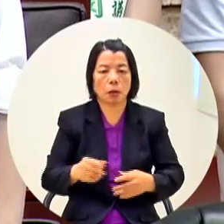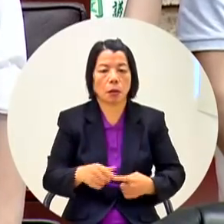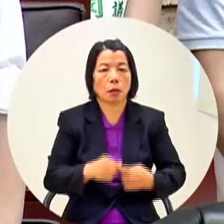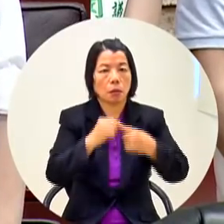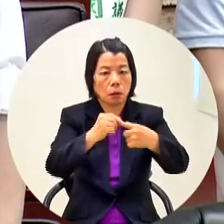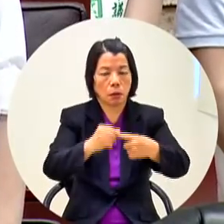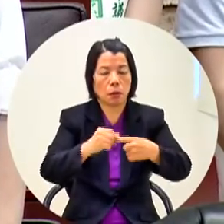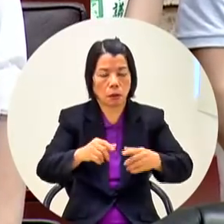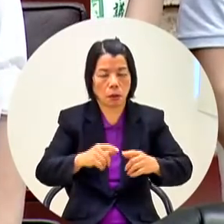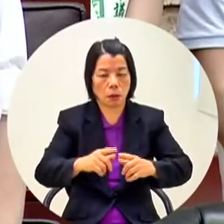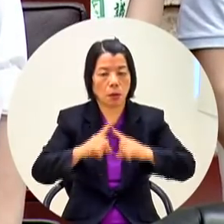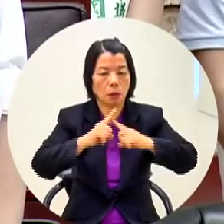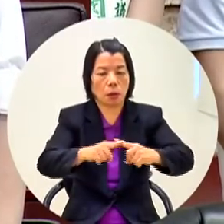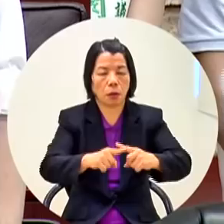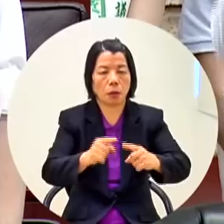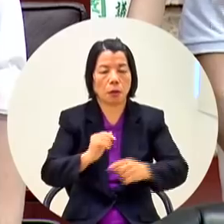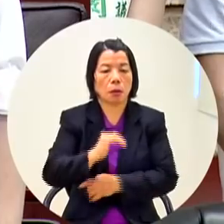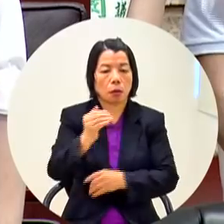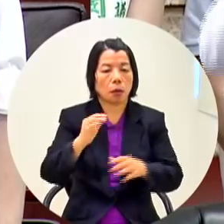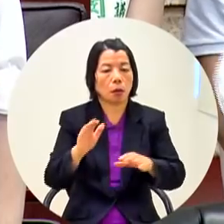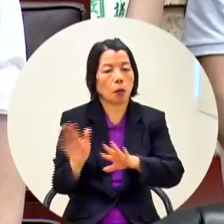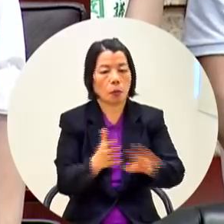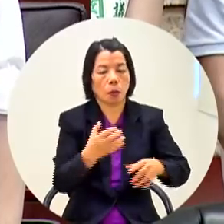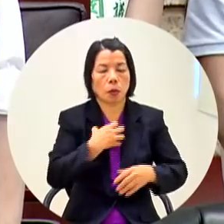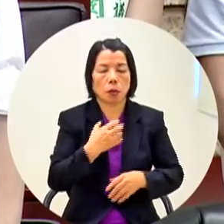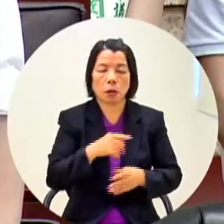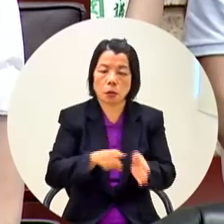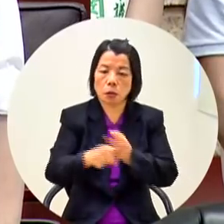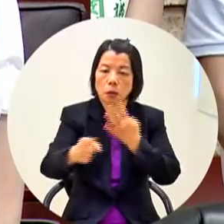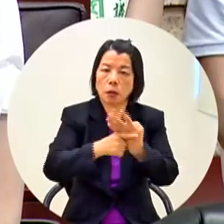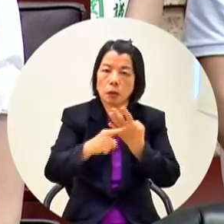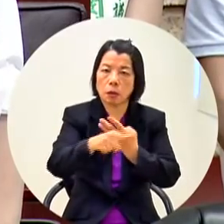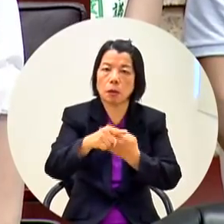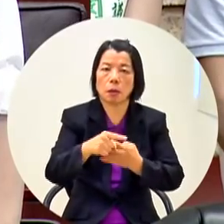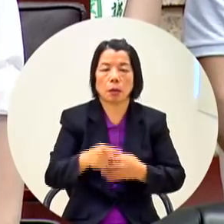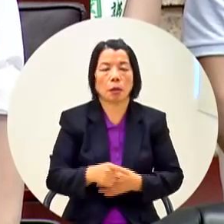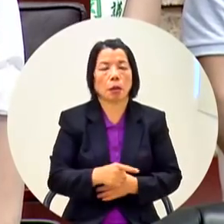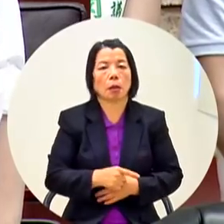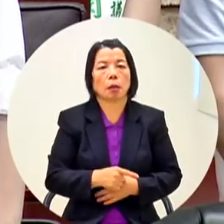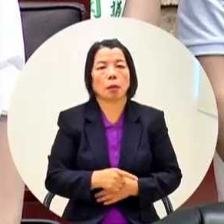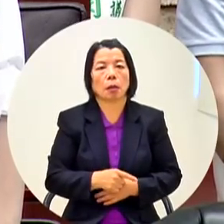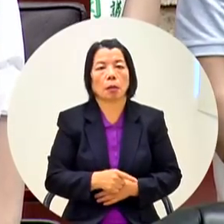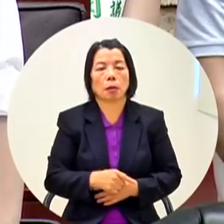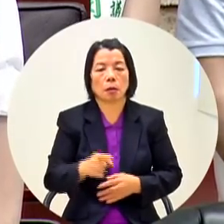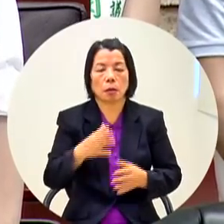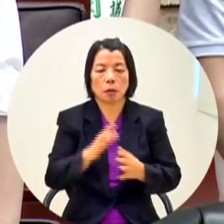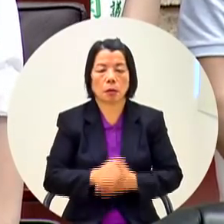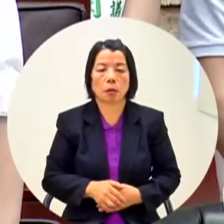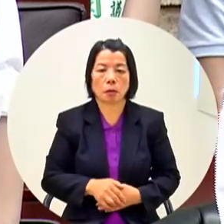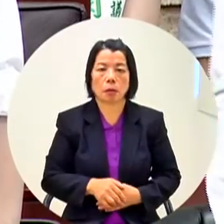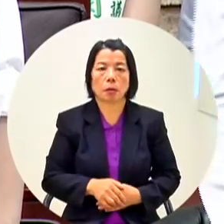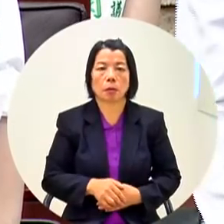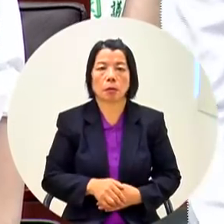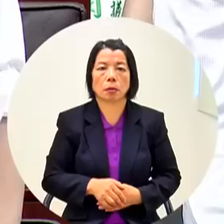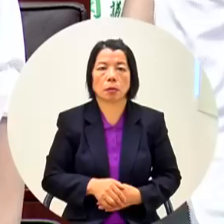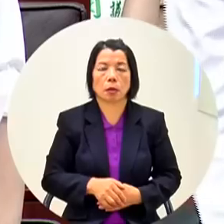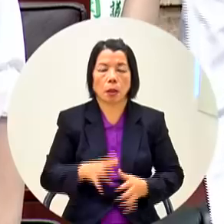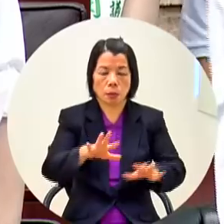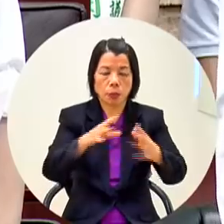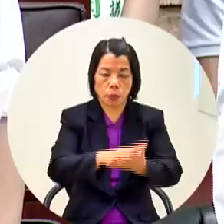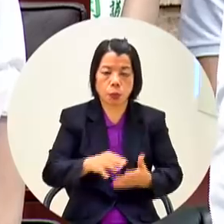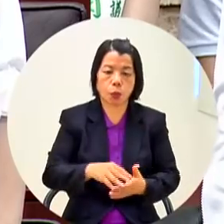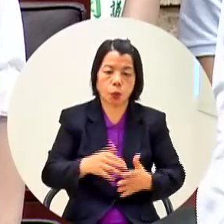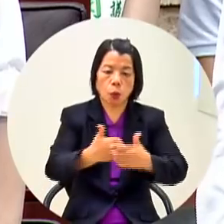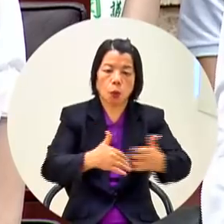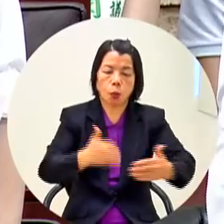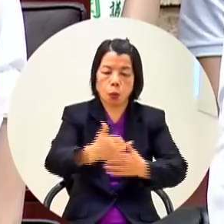线比较高风险的人员、职业别、 专业相关背景人士有哪些？能不能先回答我？ 在负压病房负责专